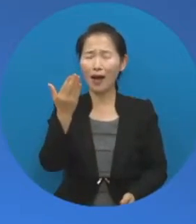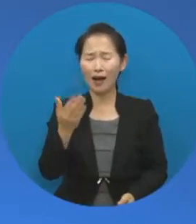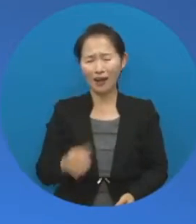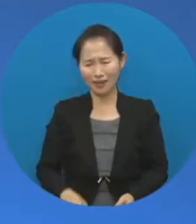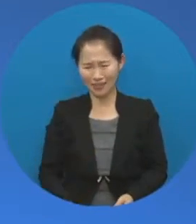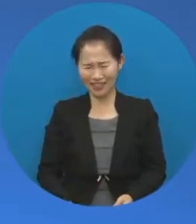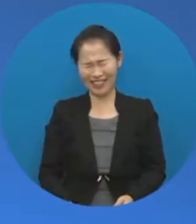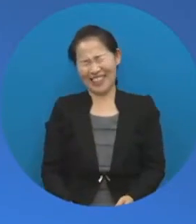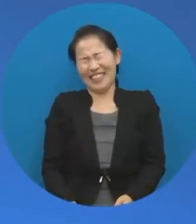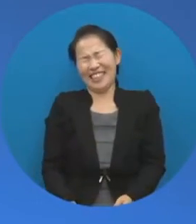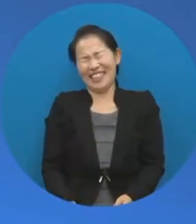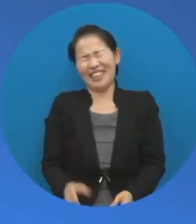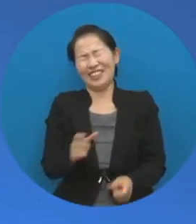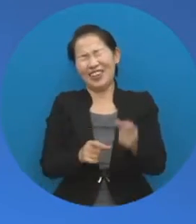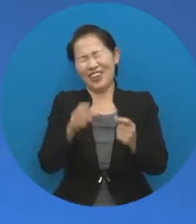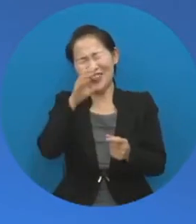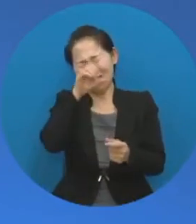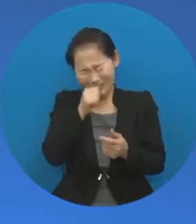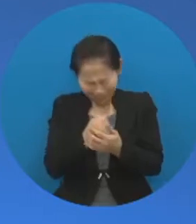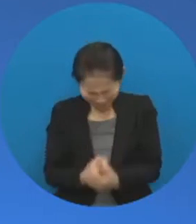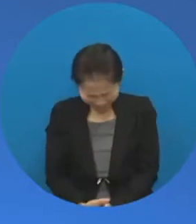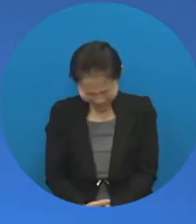주신다고.